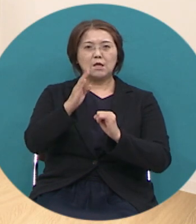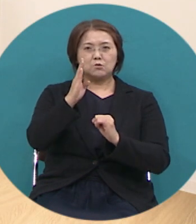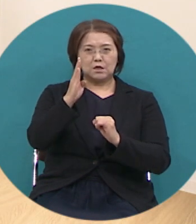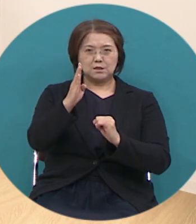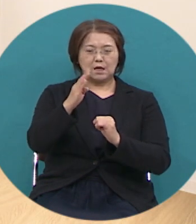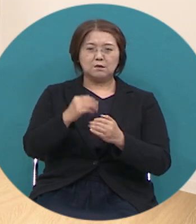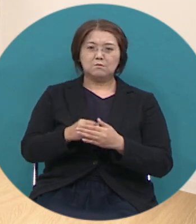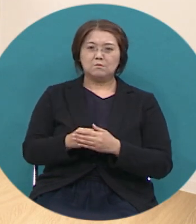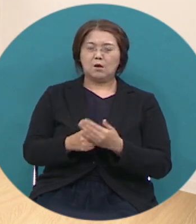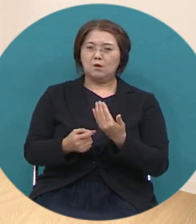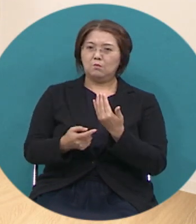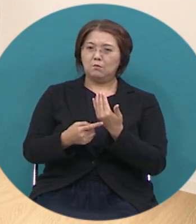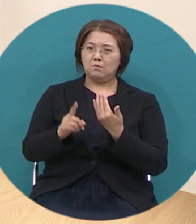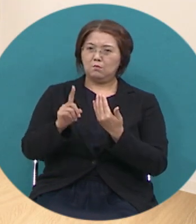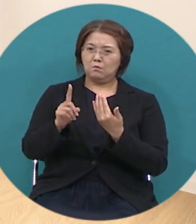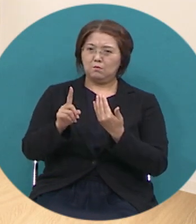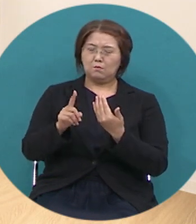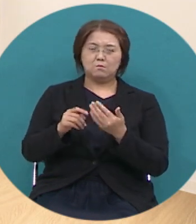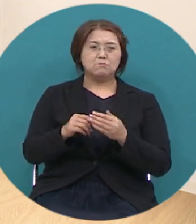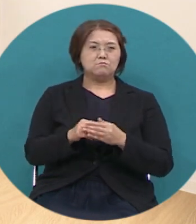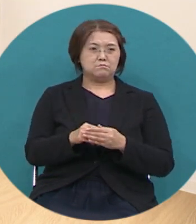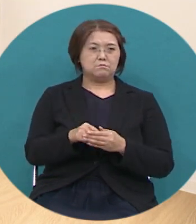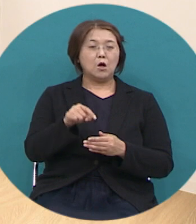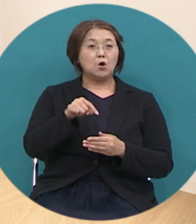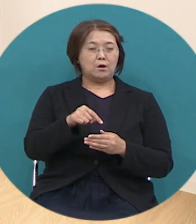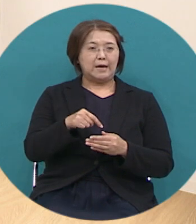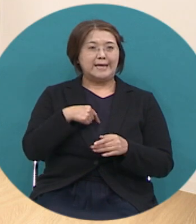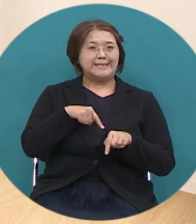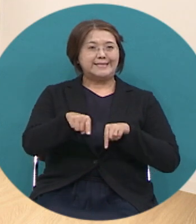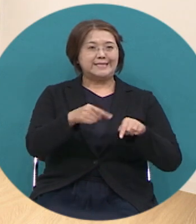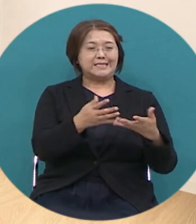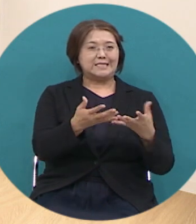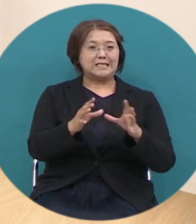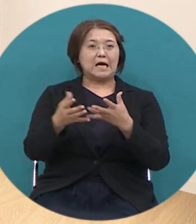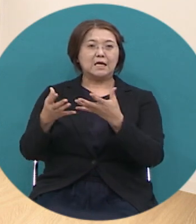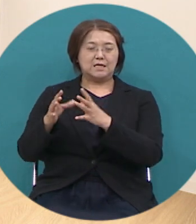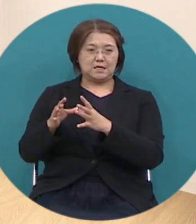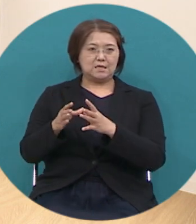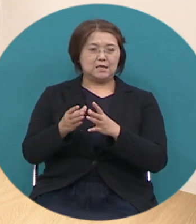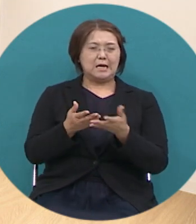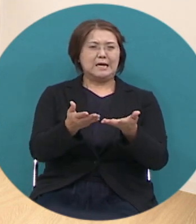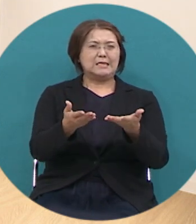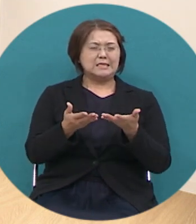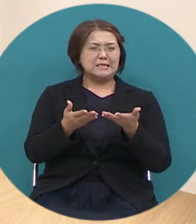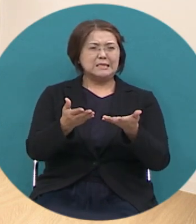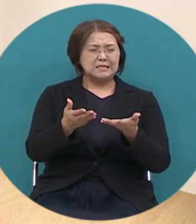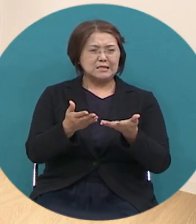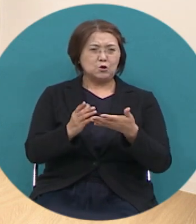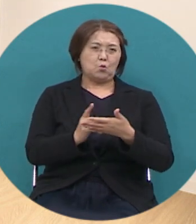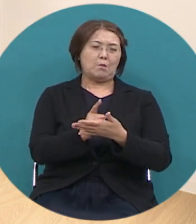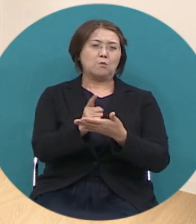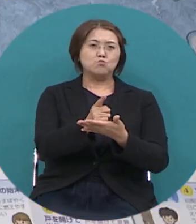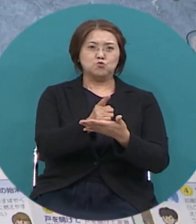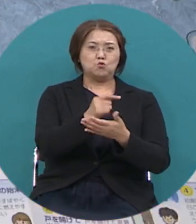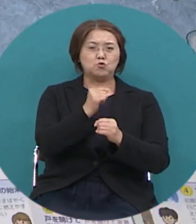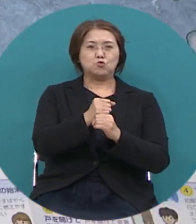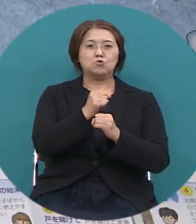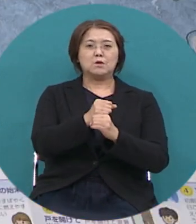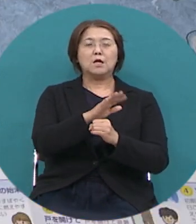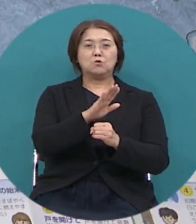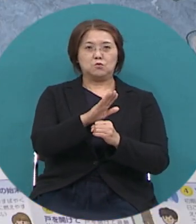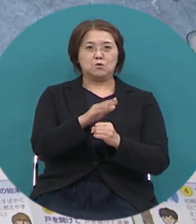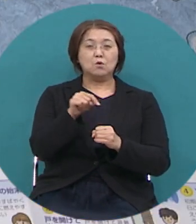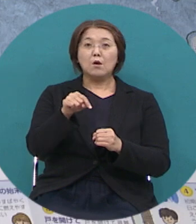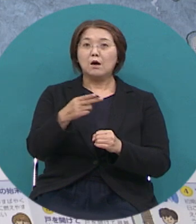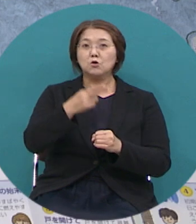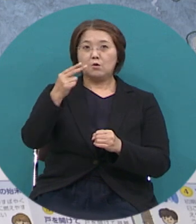ポイントってどんなところですか？ はい、これは各自治体さんが地震の揺れやすさのマップというのをご用意されています。これは富